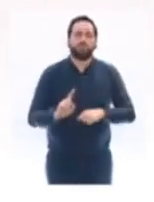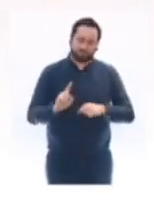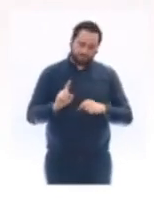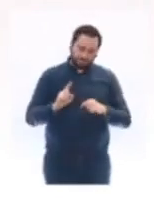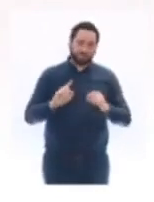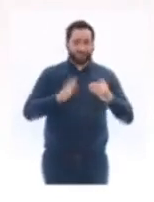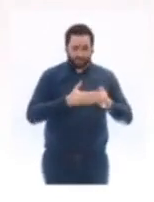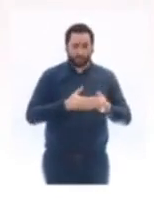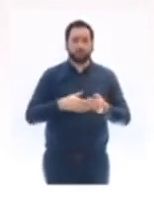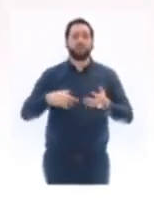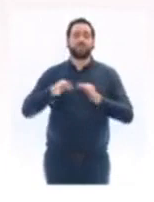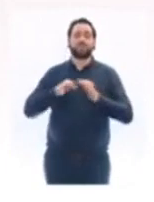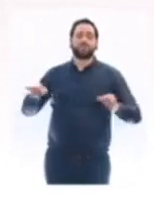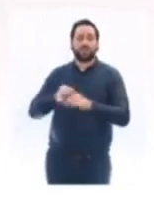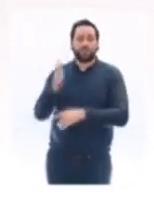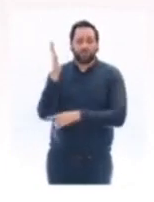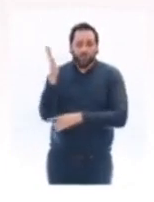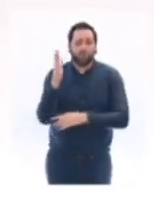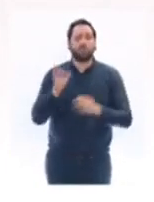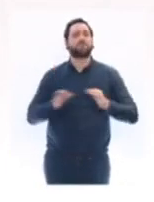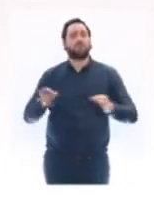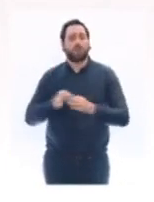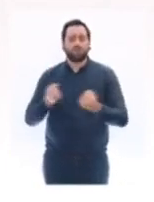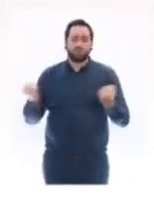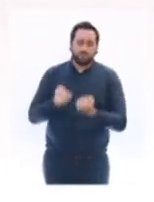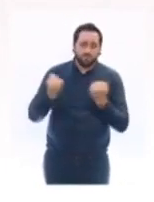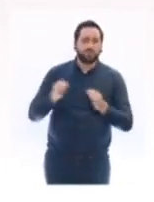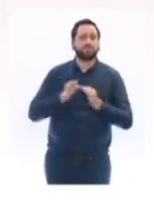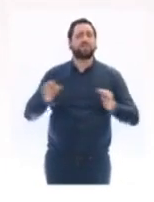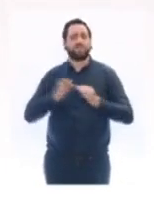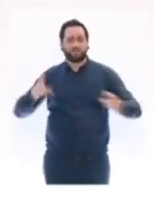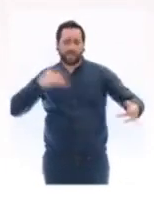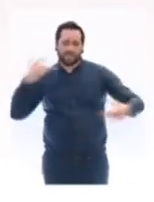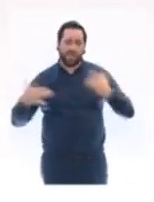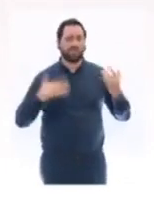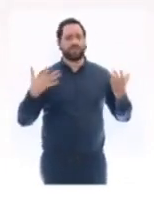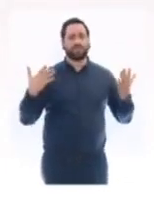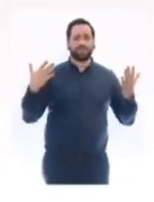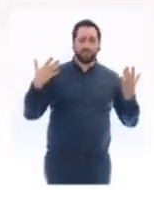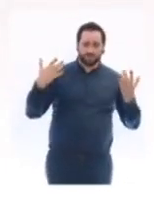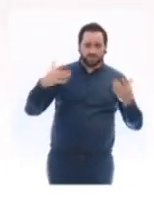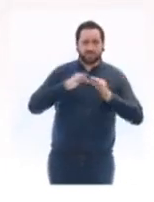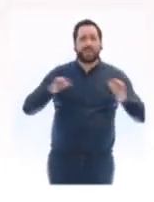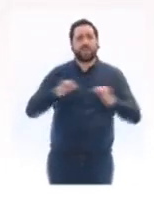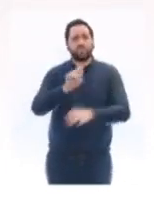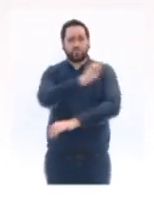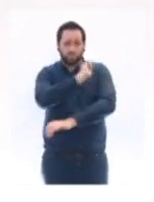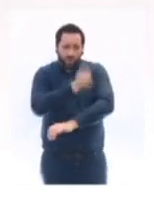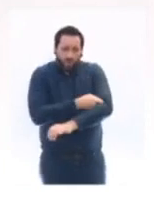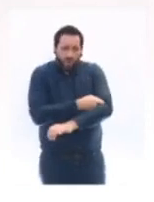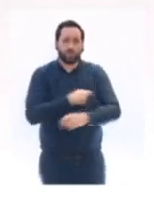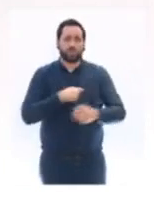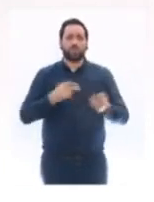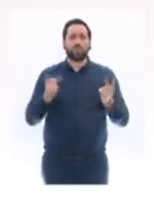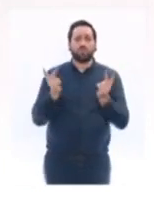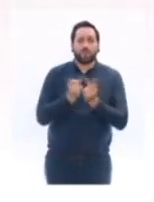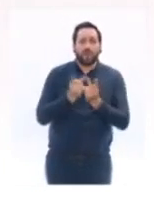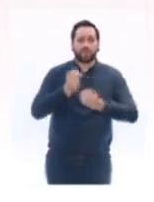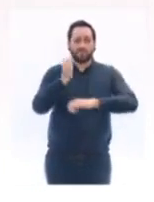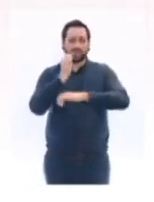salles de spectacle et les cinémas, les salles de sport, les parcs d'attractions, les salons, foires et expositions.